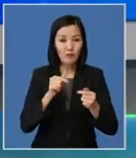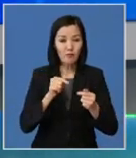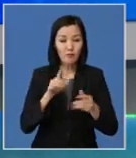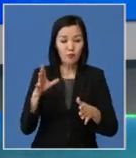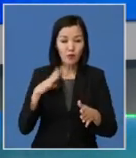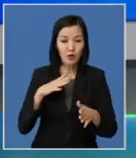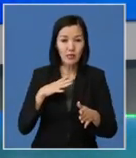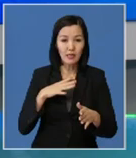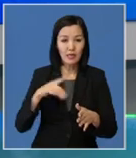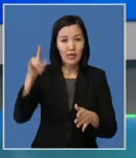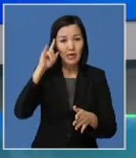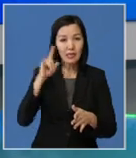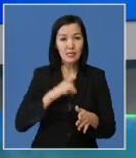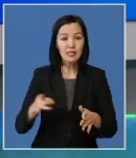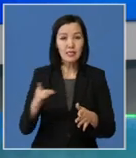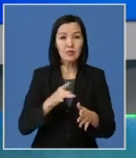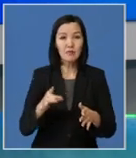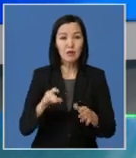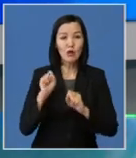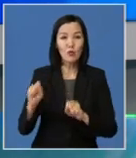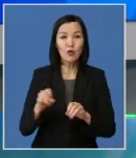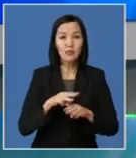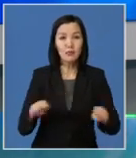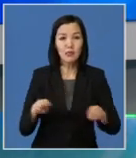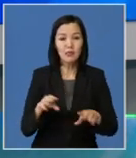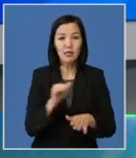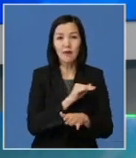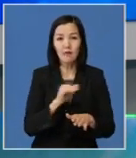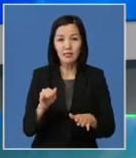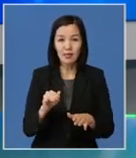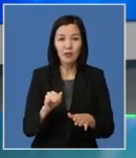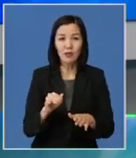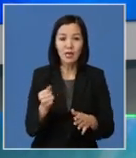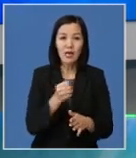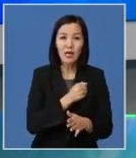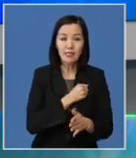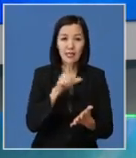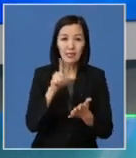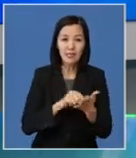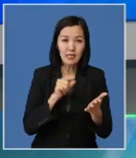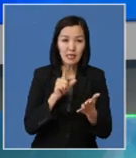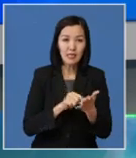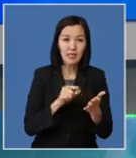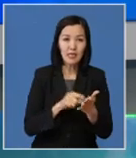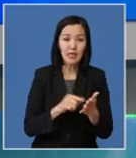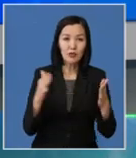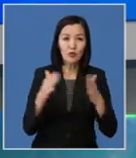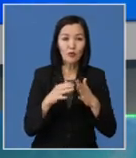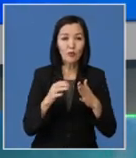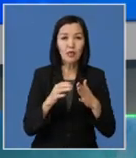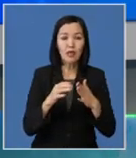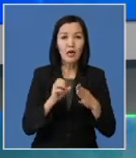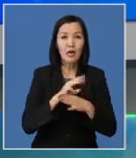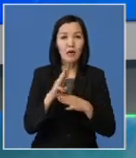оқиғанан соң Қазақстан Республикасы Қорғаныс министрлігі ресми өкілдері әскери контингент пен зейнетке шыққандар арасында баспанамен қамту